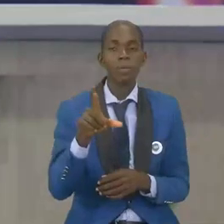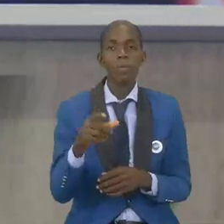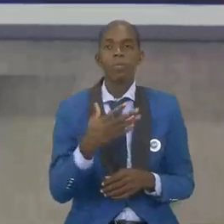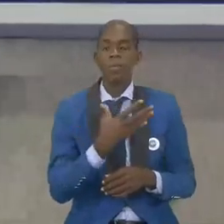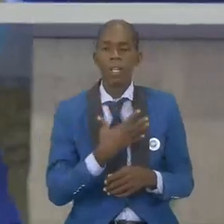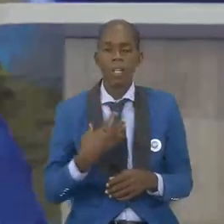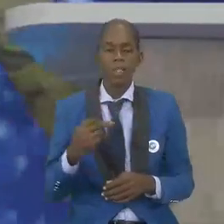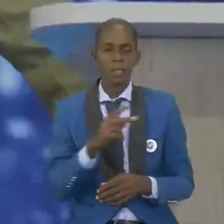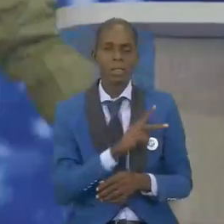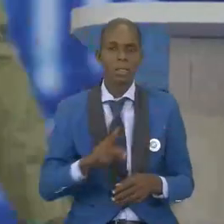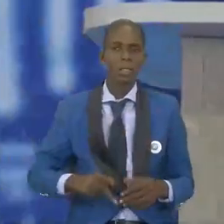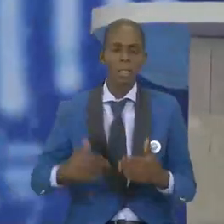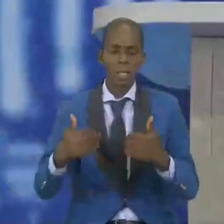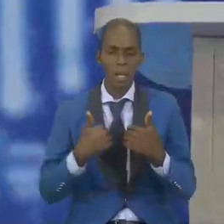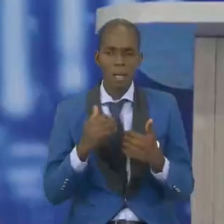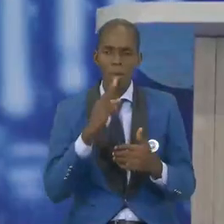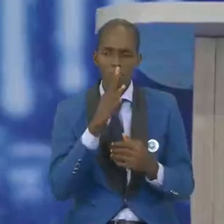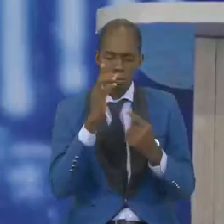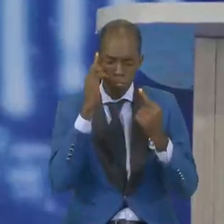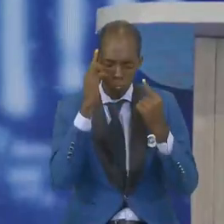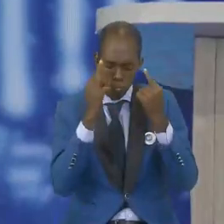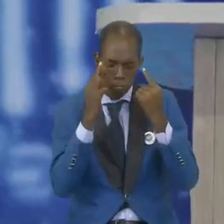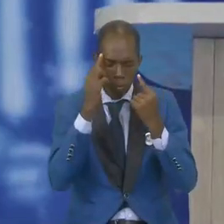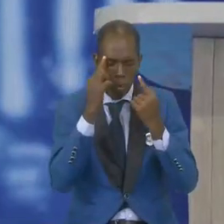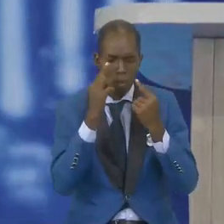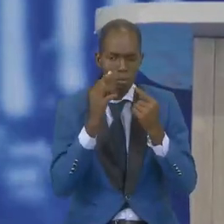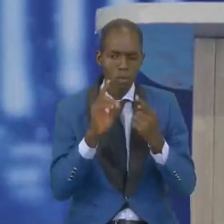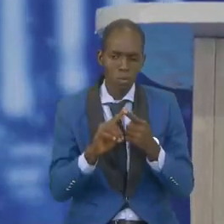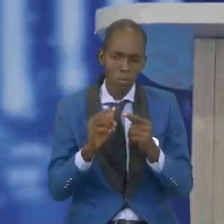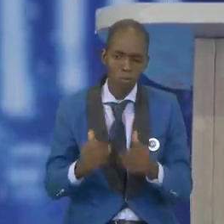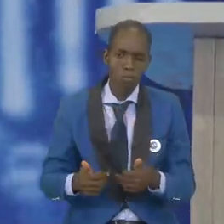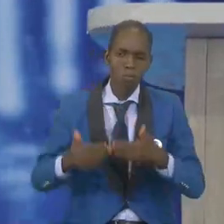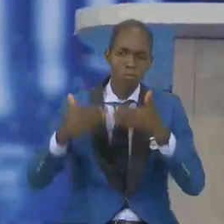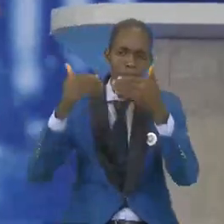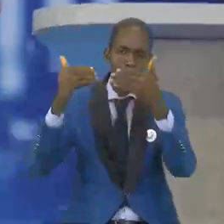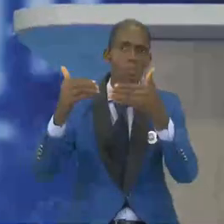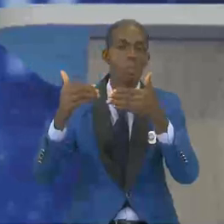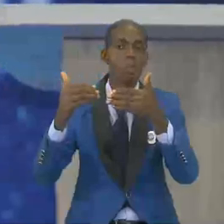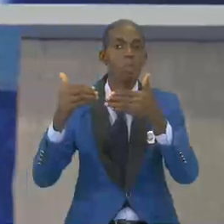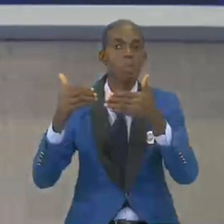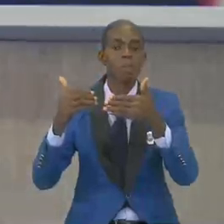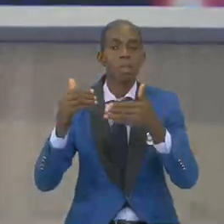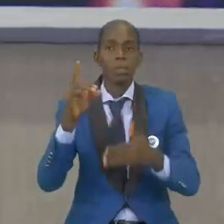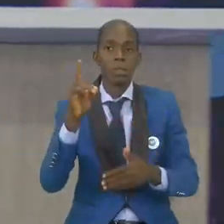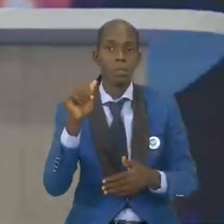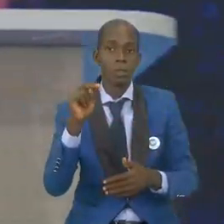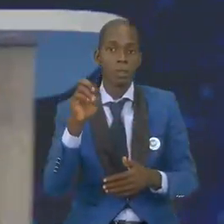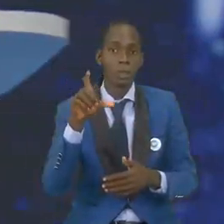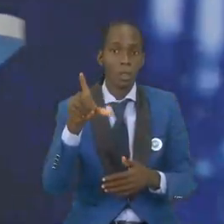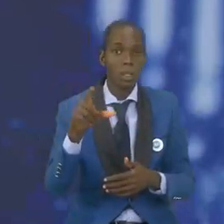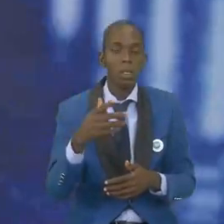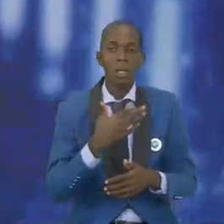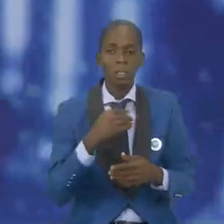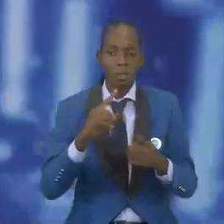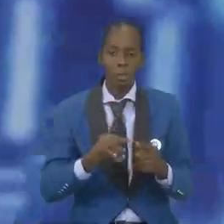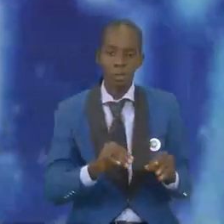personnalité de Daniel. Et le roi pensait qu'il allait promouvoir Daniel.